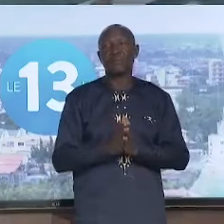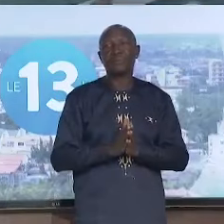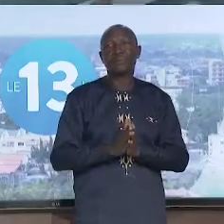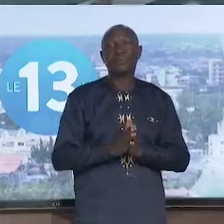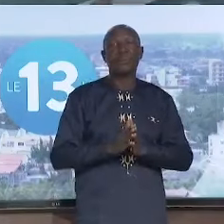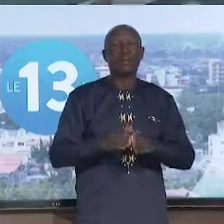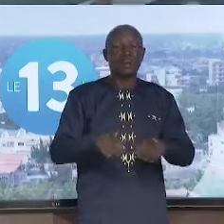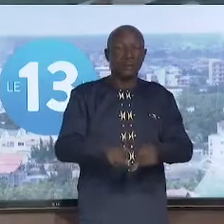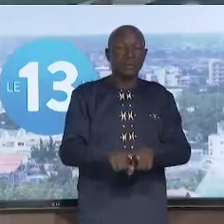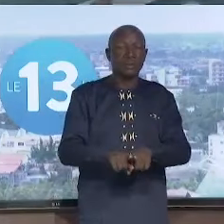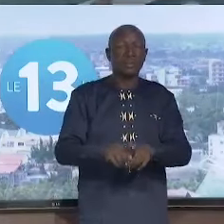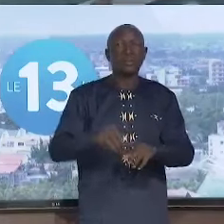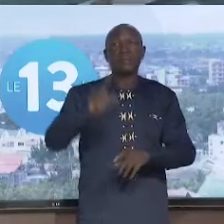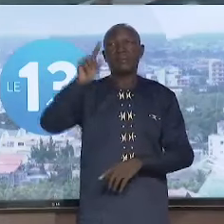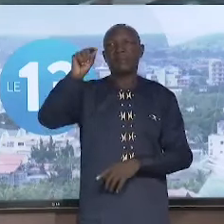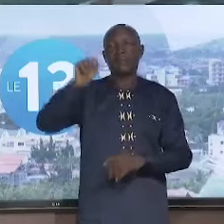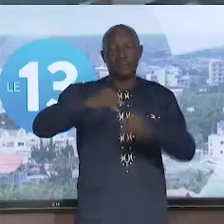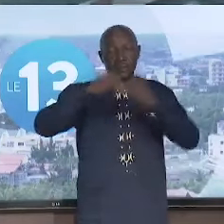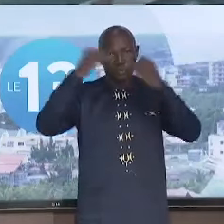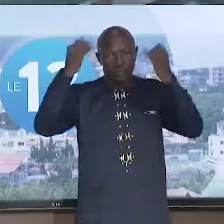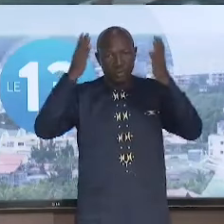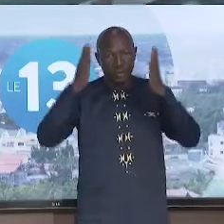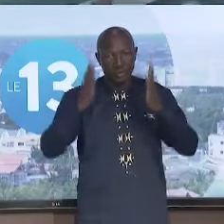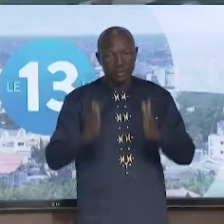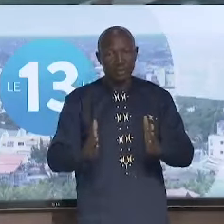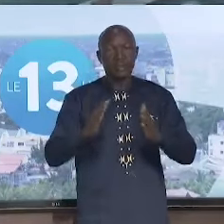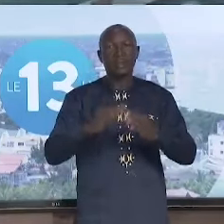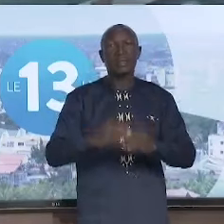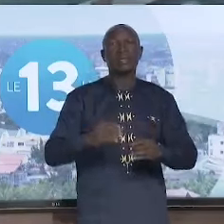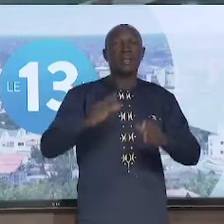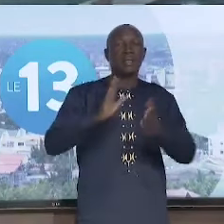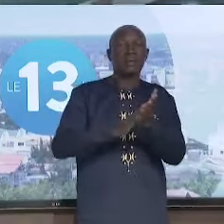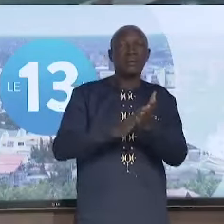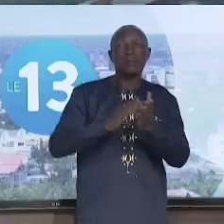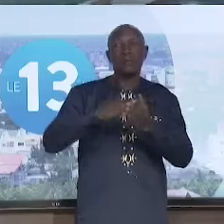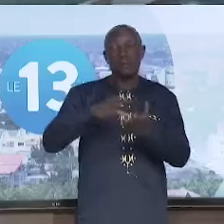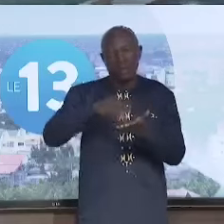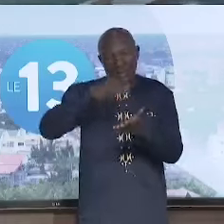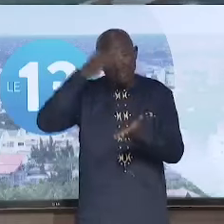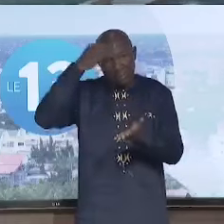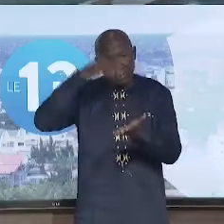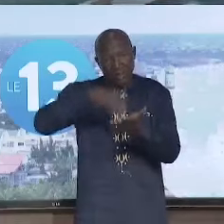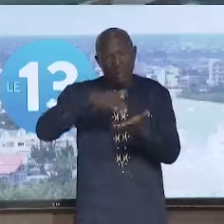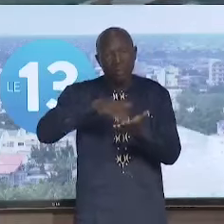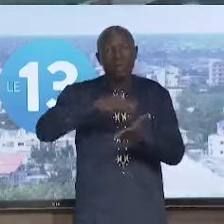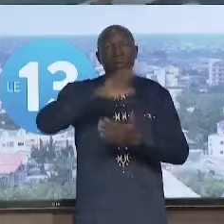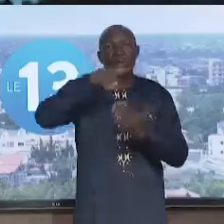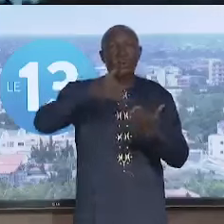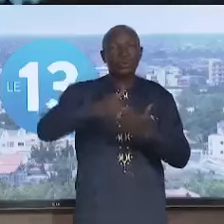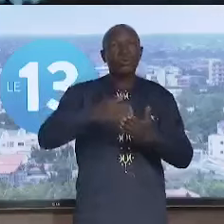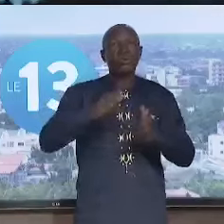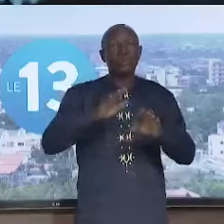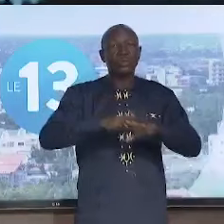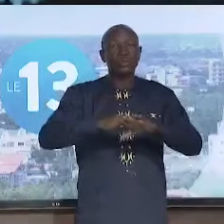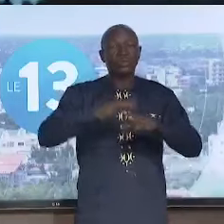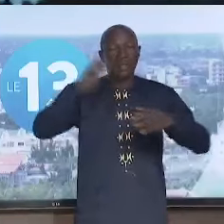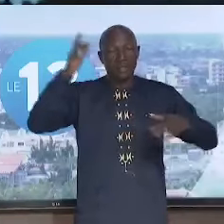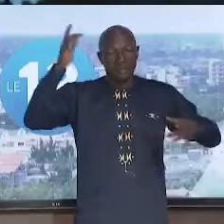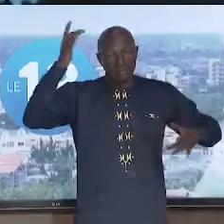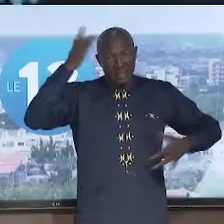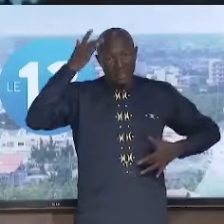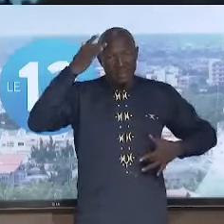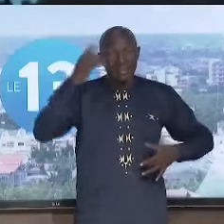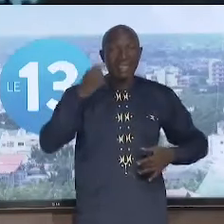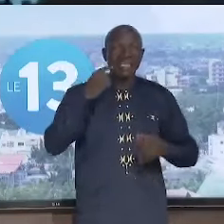Parallèlement, une vingtaine de journalistes à l'école de la santé bucco-dentaire s'approprient davantage presque tout sur les maladies comme la carie dentaire et